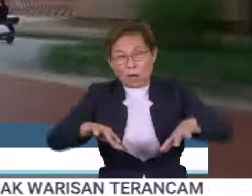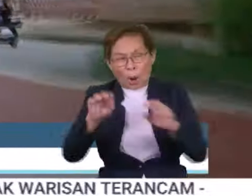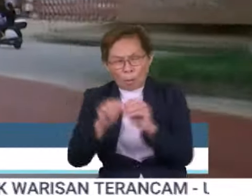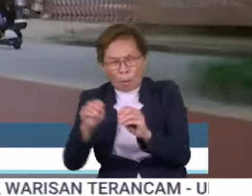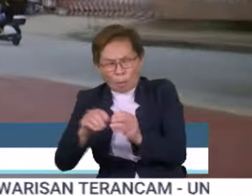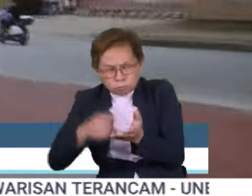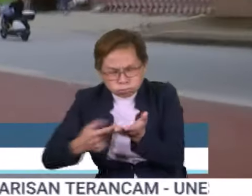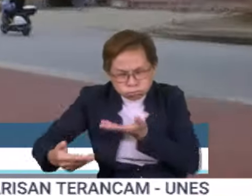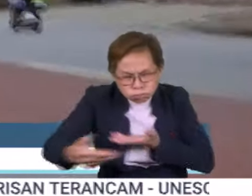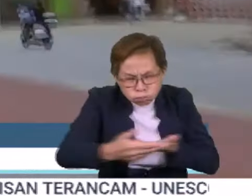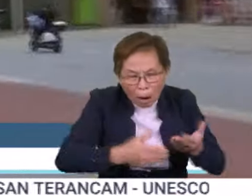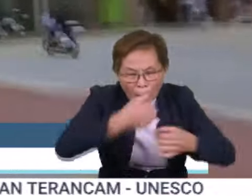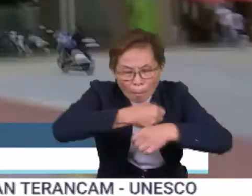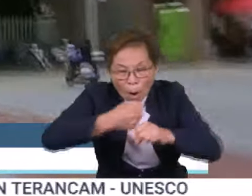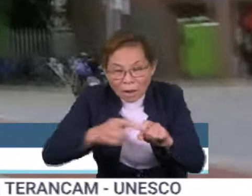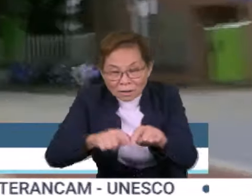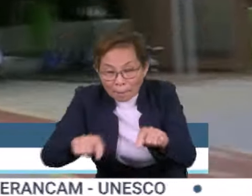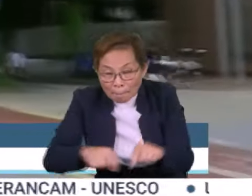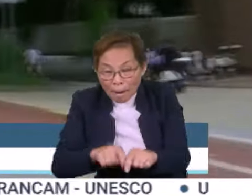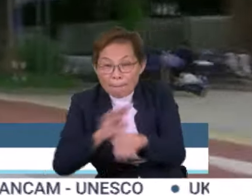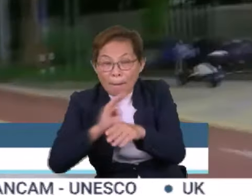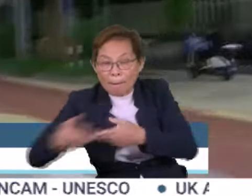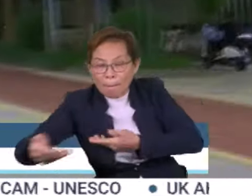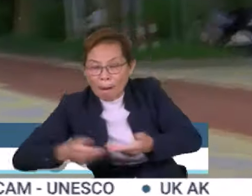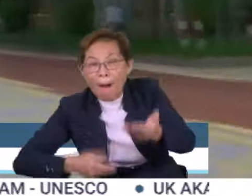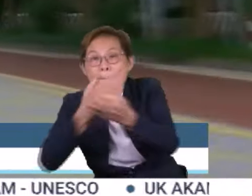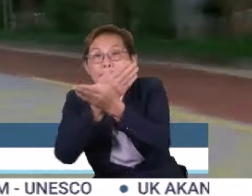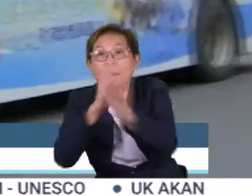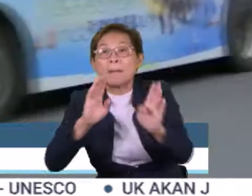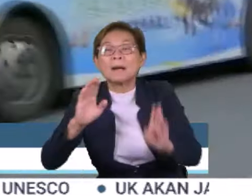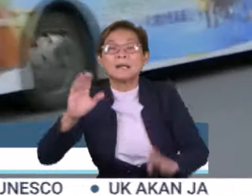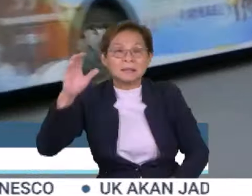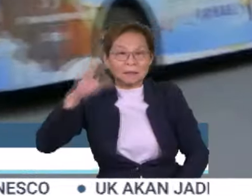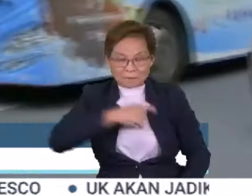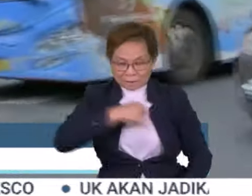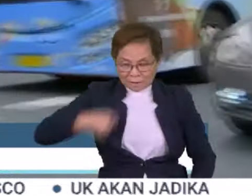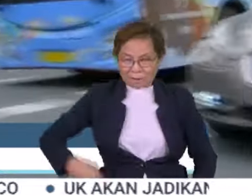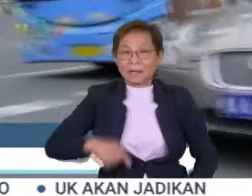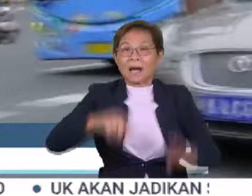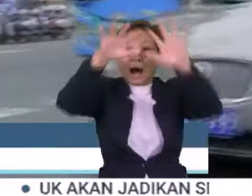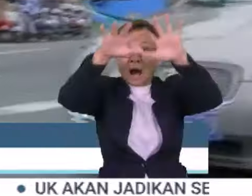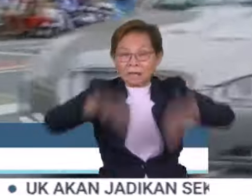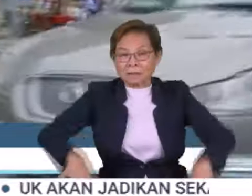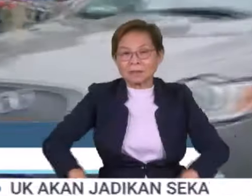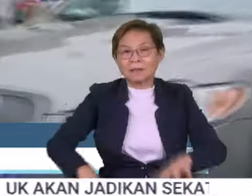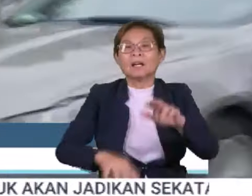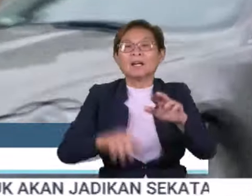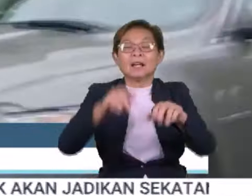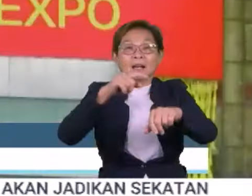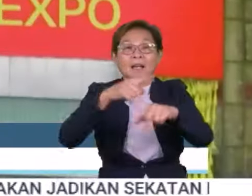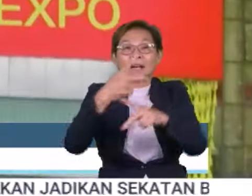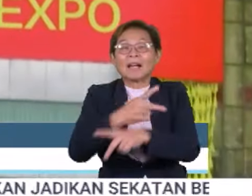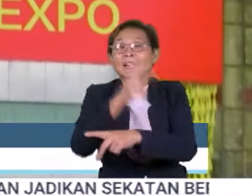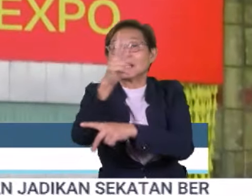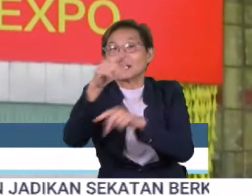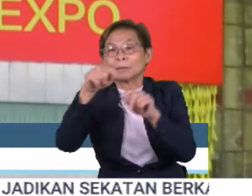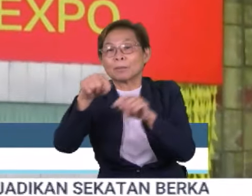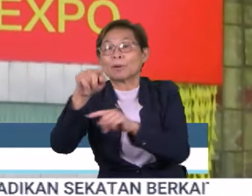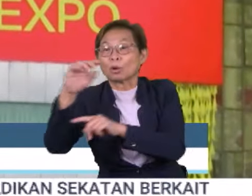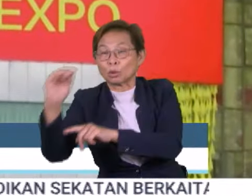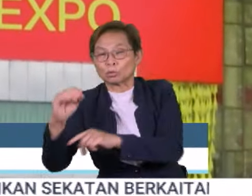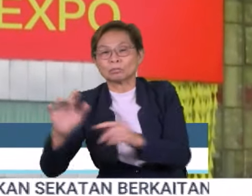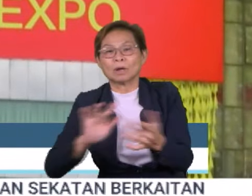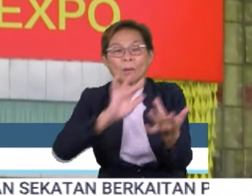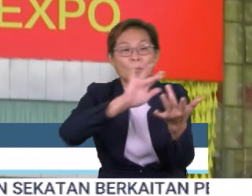mempergiatkan rundingan pembinaan kawasan-kawasan perdagangan bebas China-ASEAN KAFTA versi 3.0. Dalam